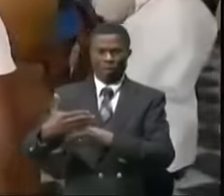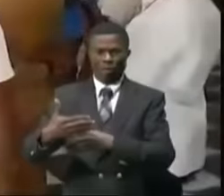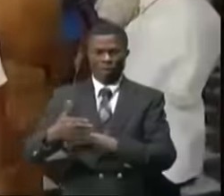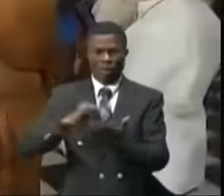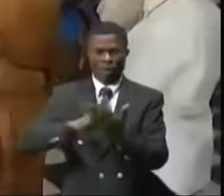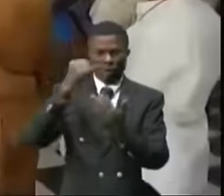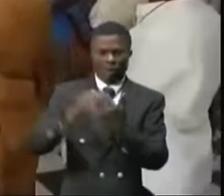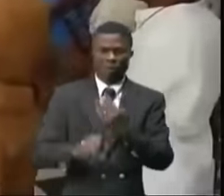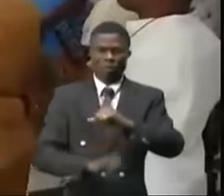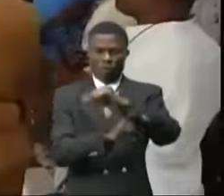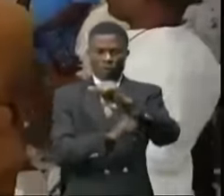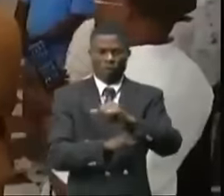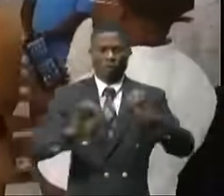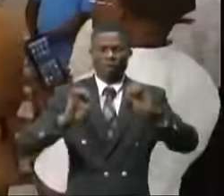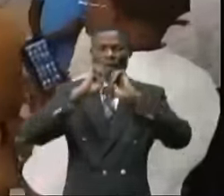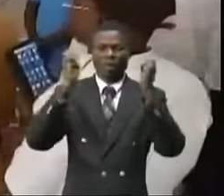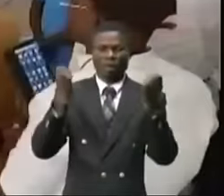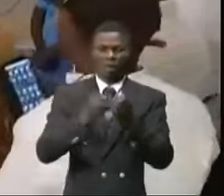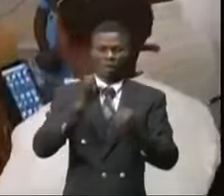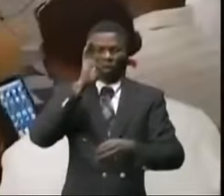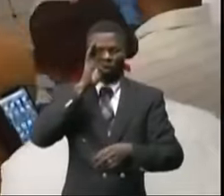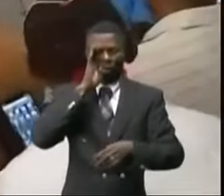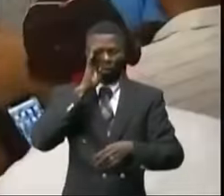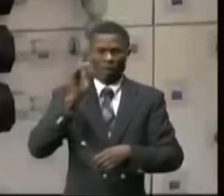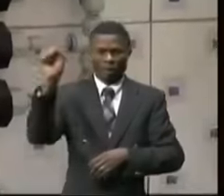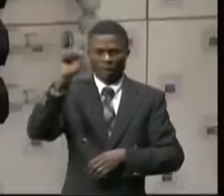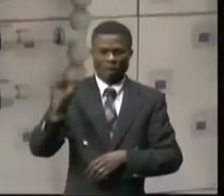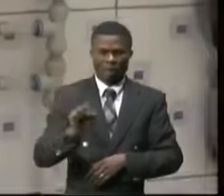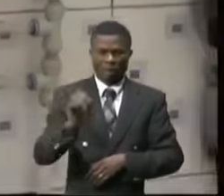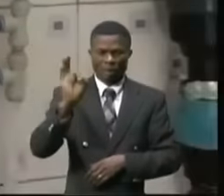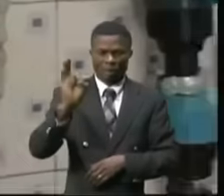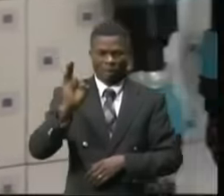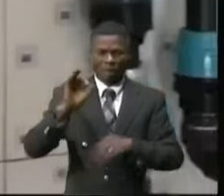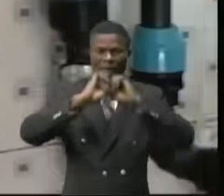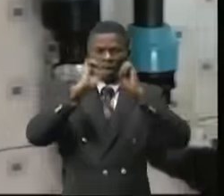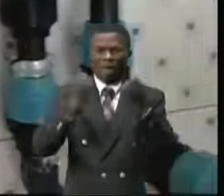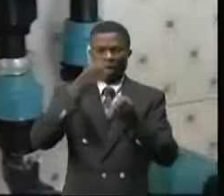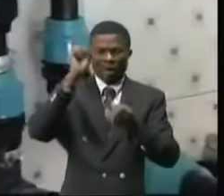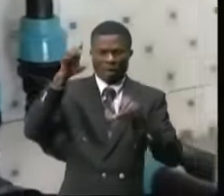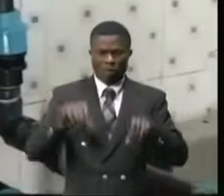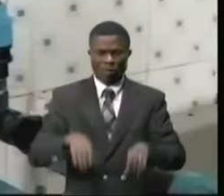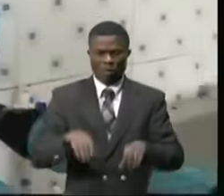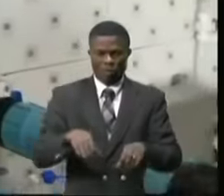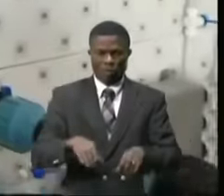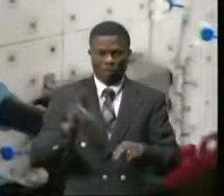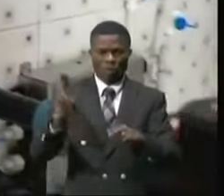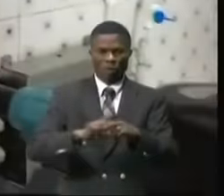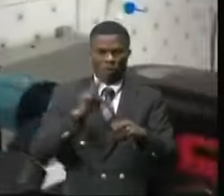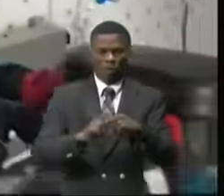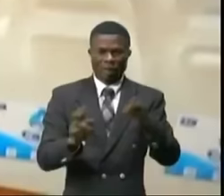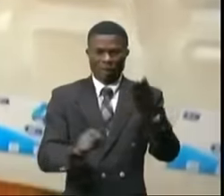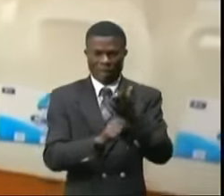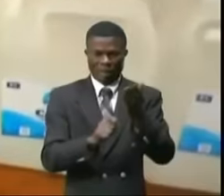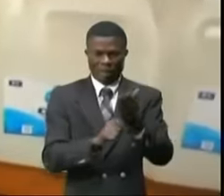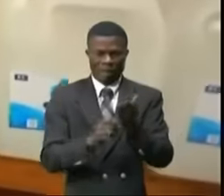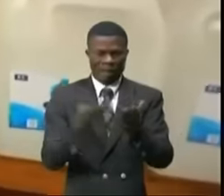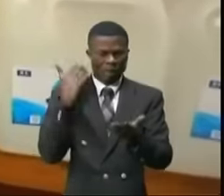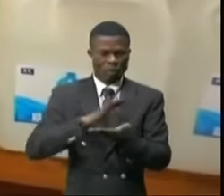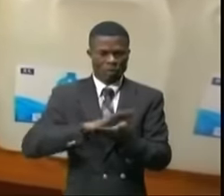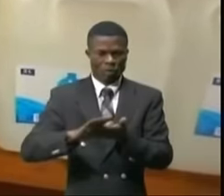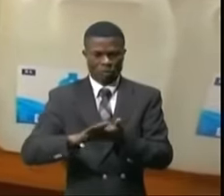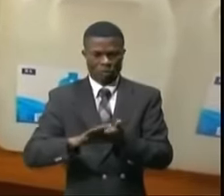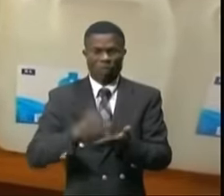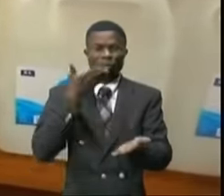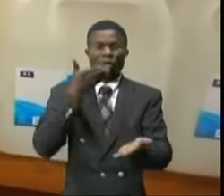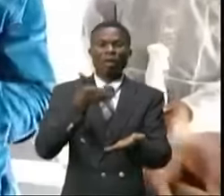connu l'intervention de l'entreprise belge Osafi, première entreprise en RDC à utiliser la technique nanofiltrage. L'échantillon